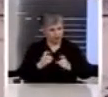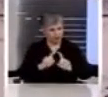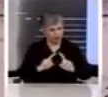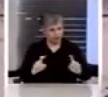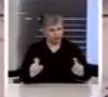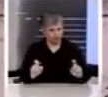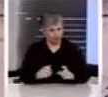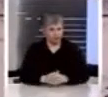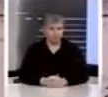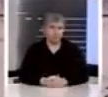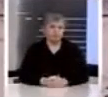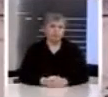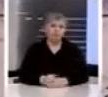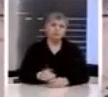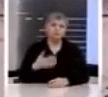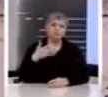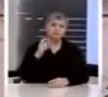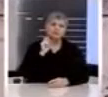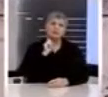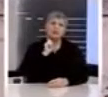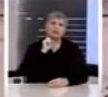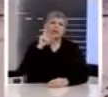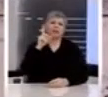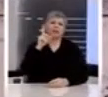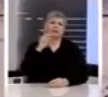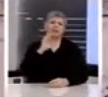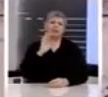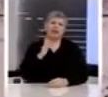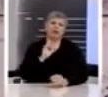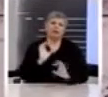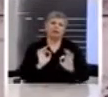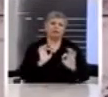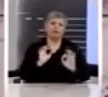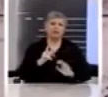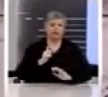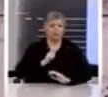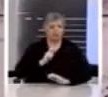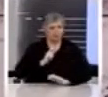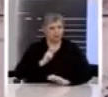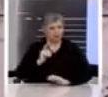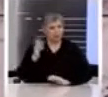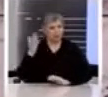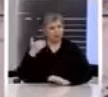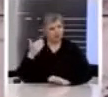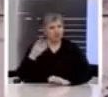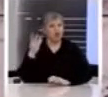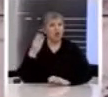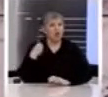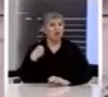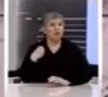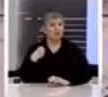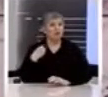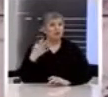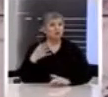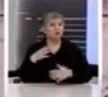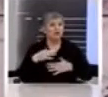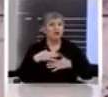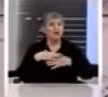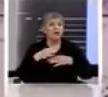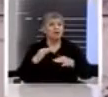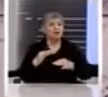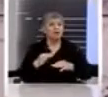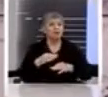Με έκπληξη, αλλά όχι με απορία, άκουσα προηγούμενα τον κοινοβουλευτικό εκπρόσωπο της